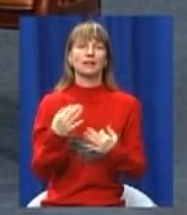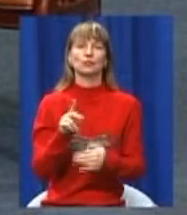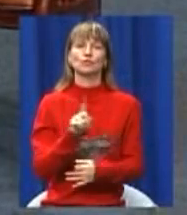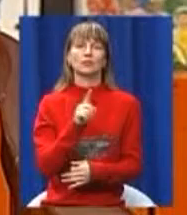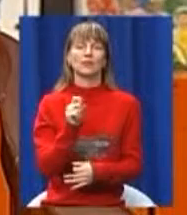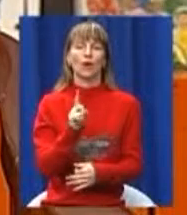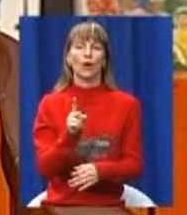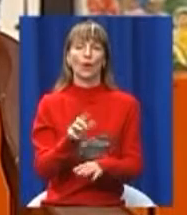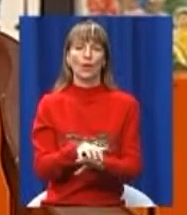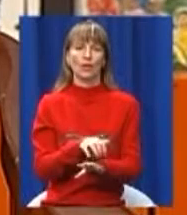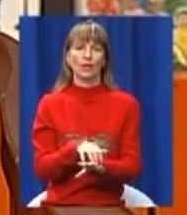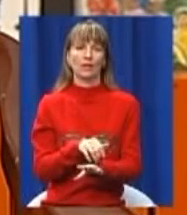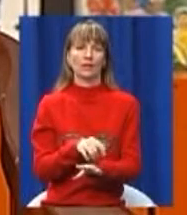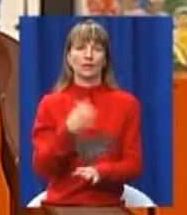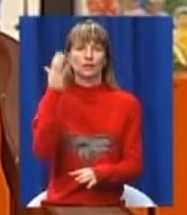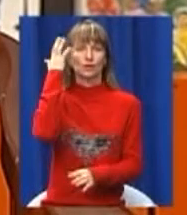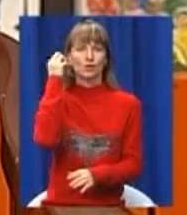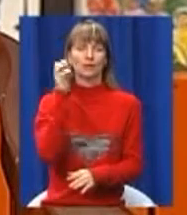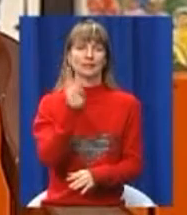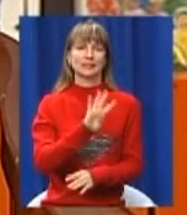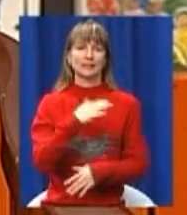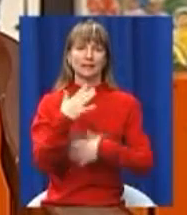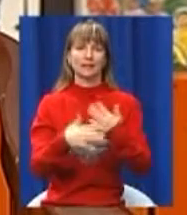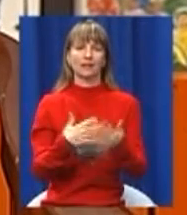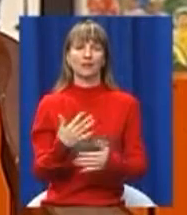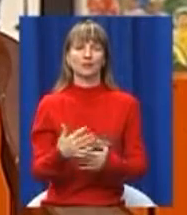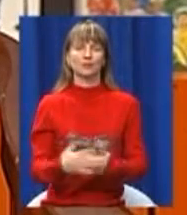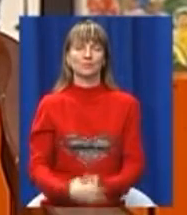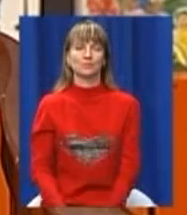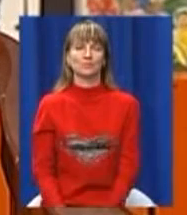Що за котик? Він такий чорно-сірий, білий такий.